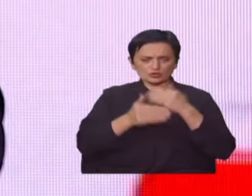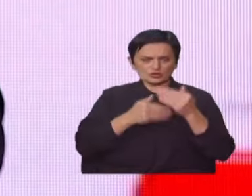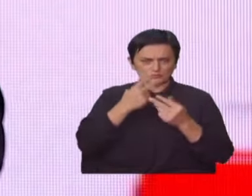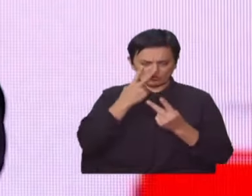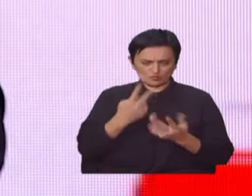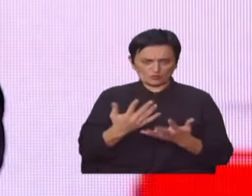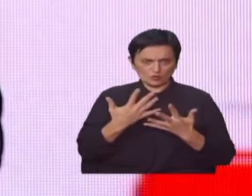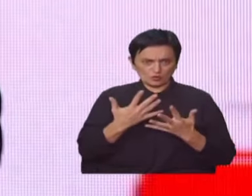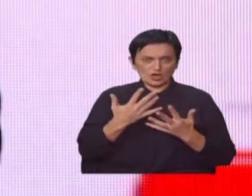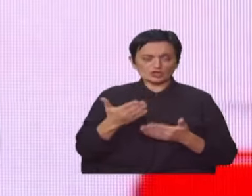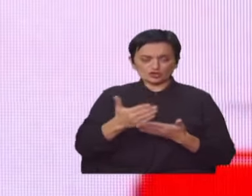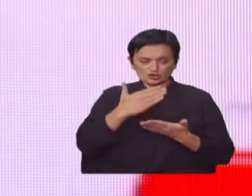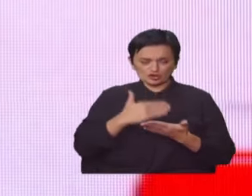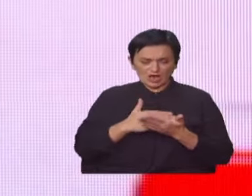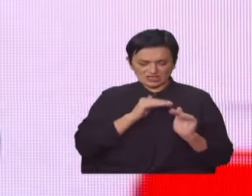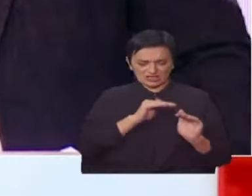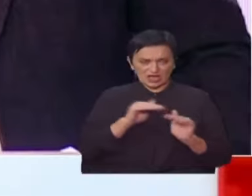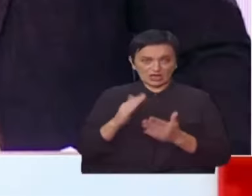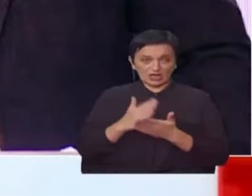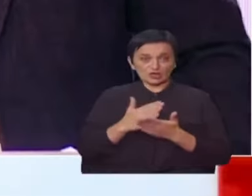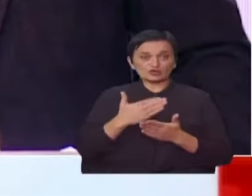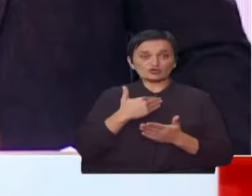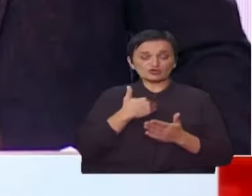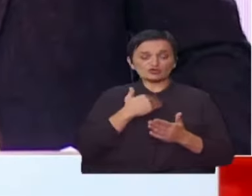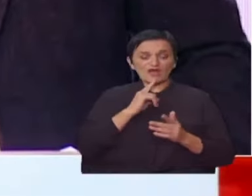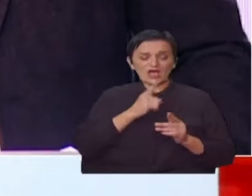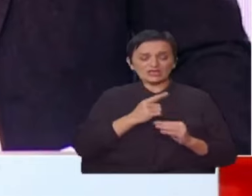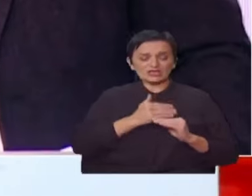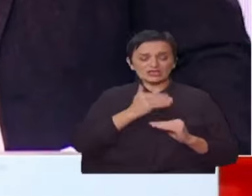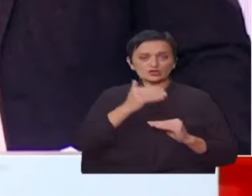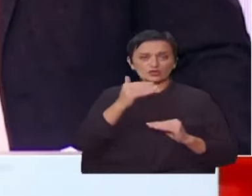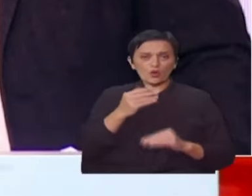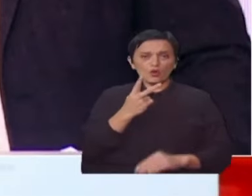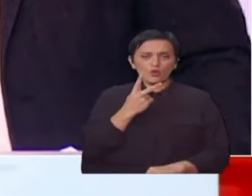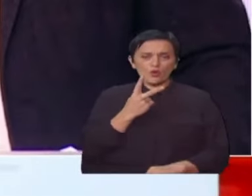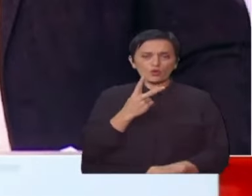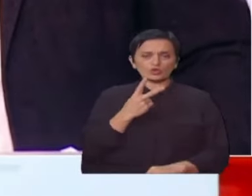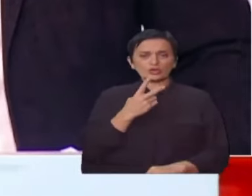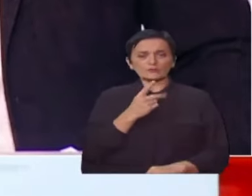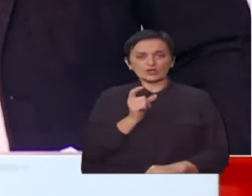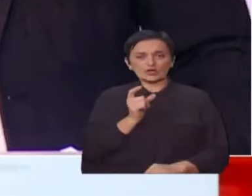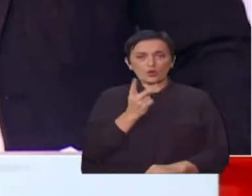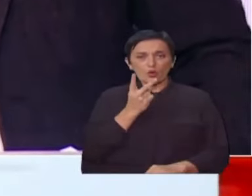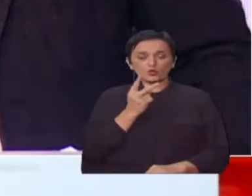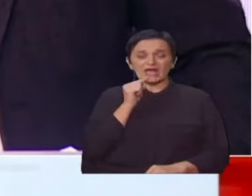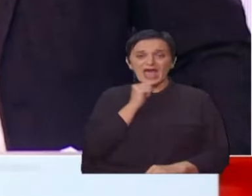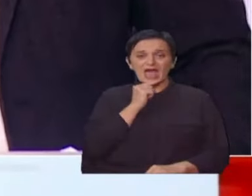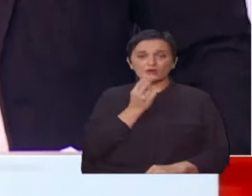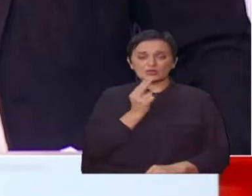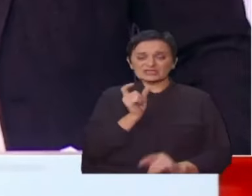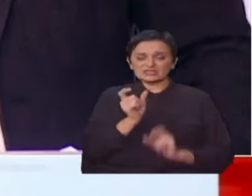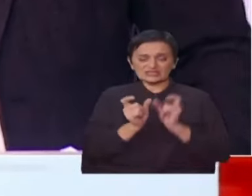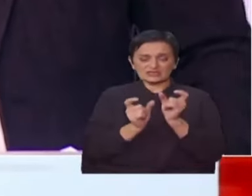და შედეგები ხელშესახები და წლიდან წლამდე ჩვენ გვაქვს ორ ნიშნულიანი ეკონომიკური